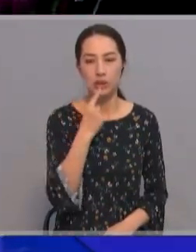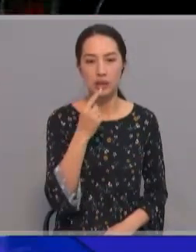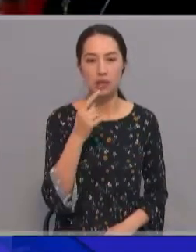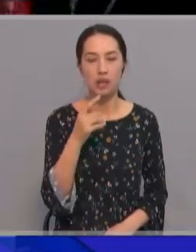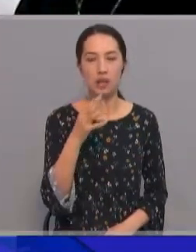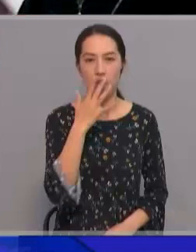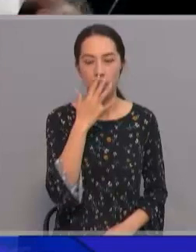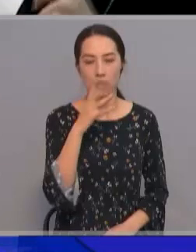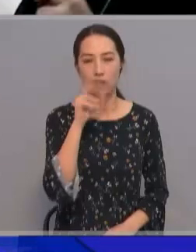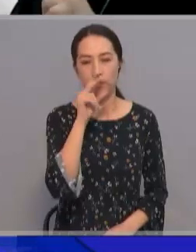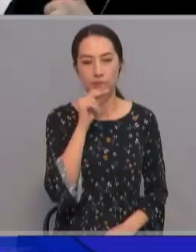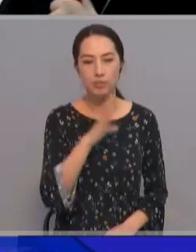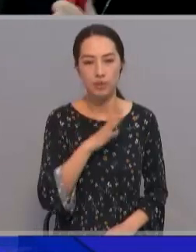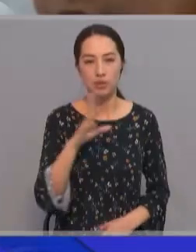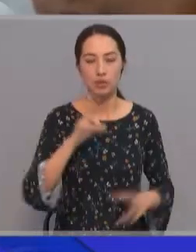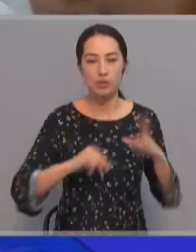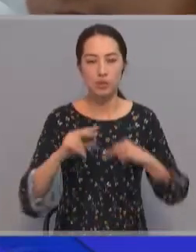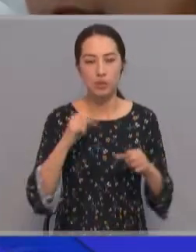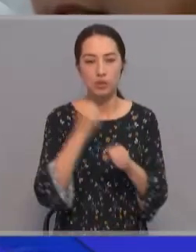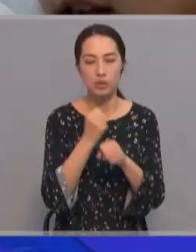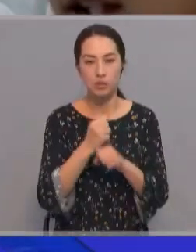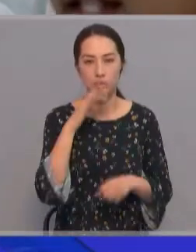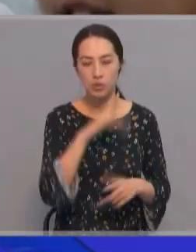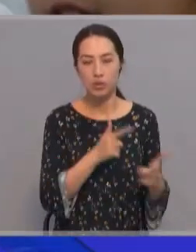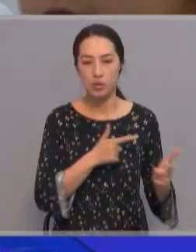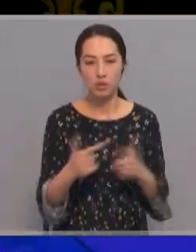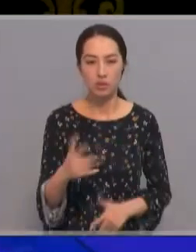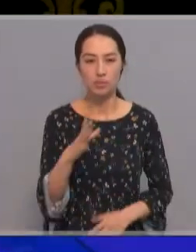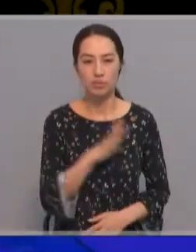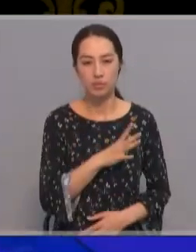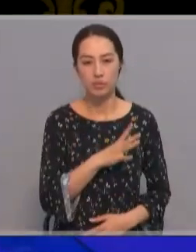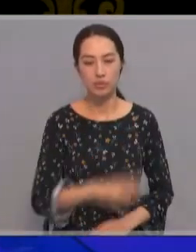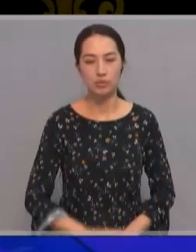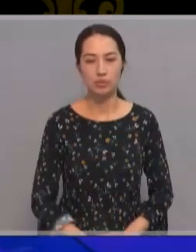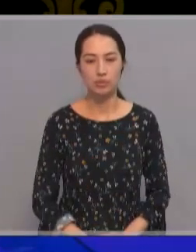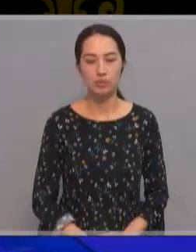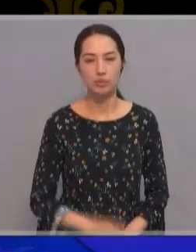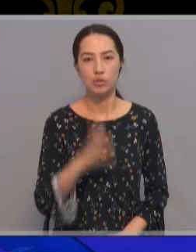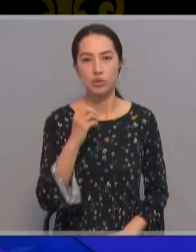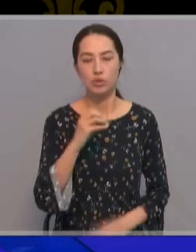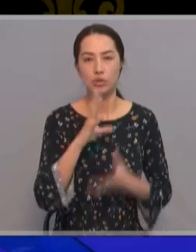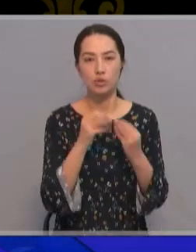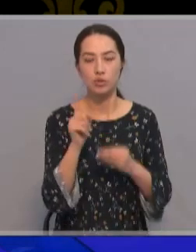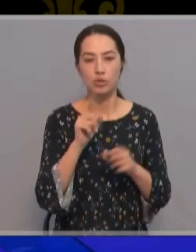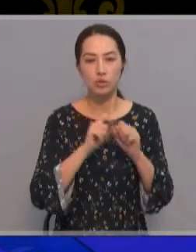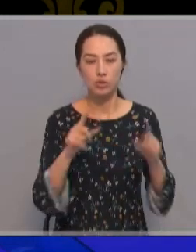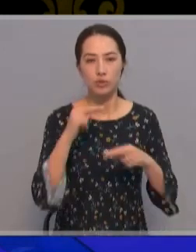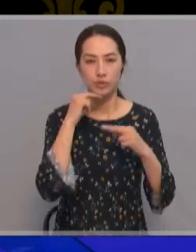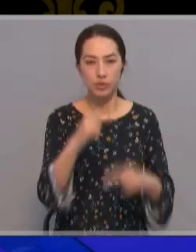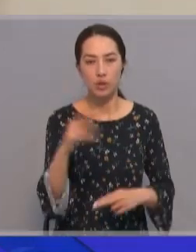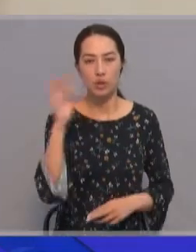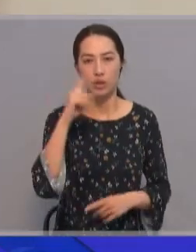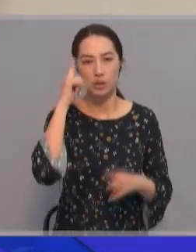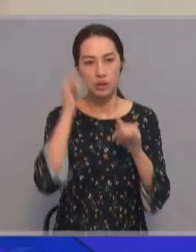Следует отметить, что преподавателями была проделана огромная подготовительная работа, из чего можно сделать вывод, что в школе уделяется особое